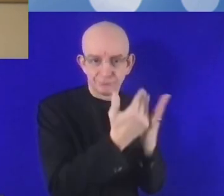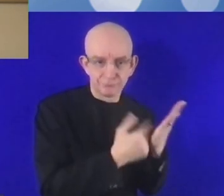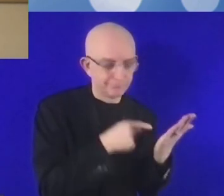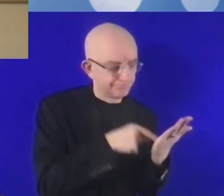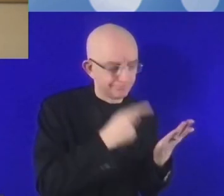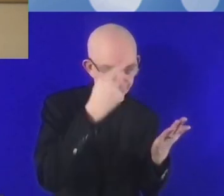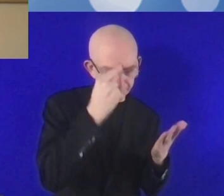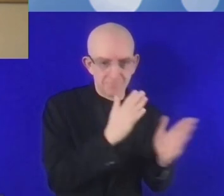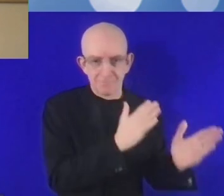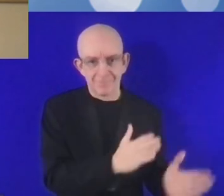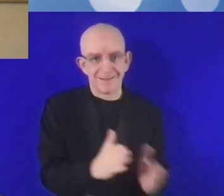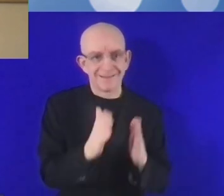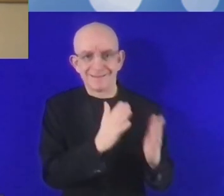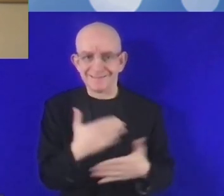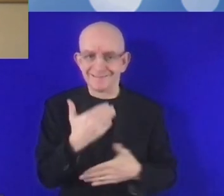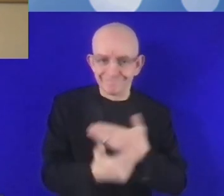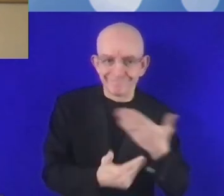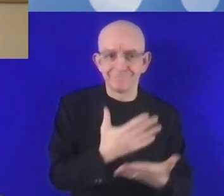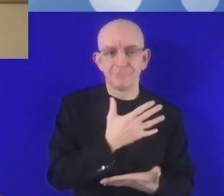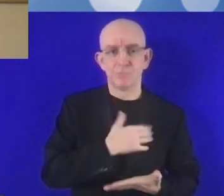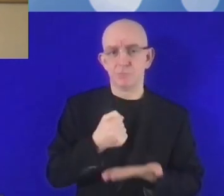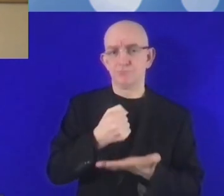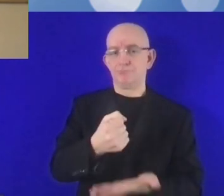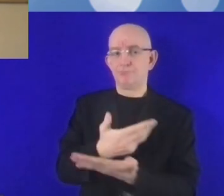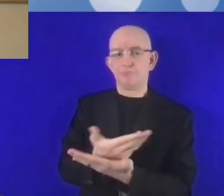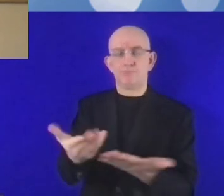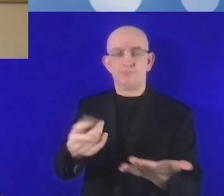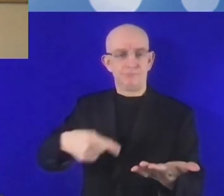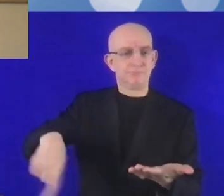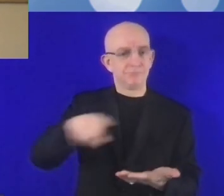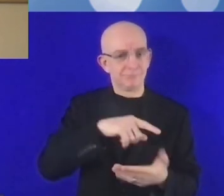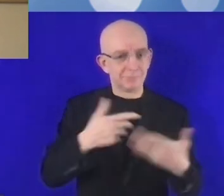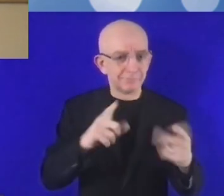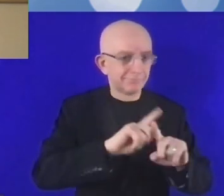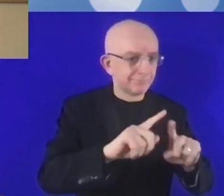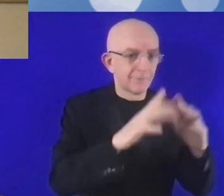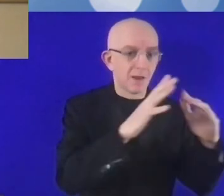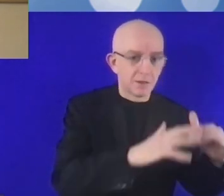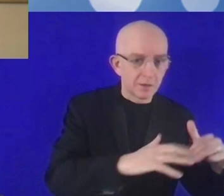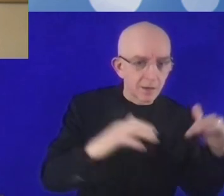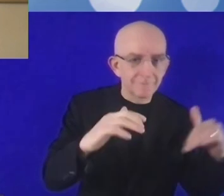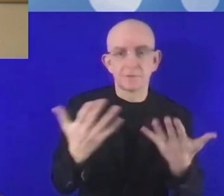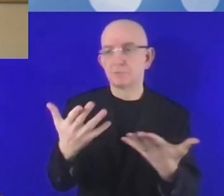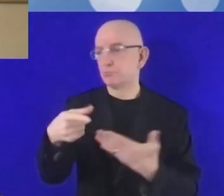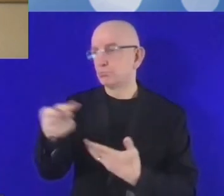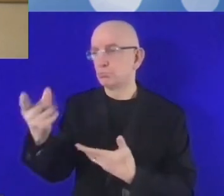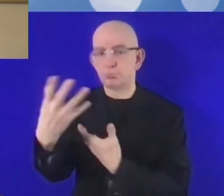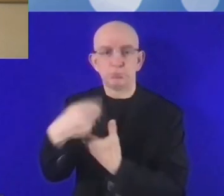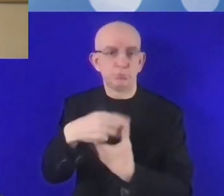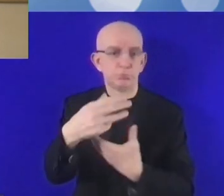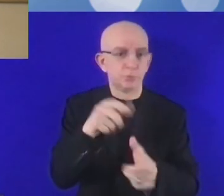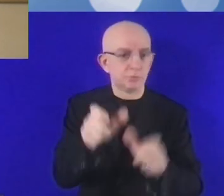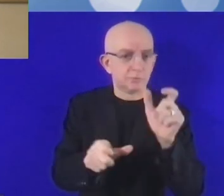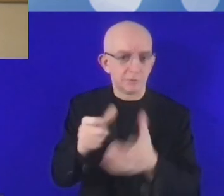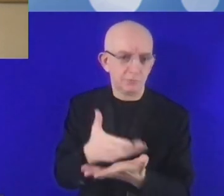人权，这是非常重要的一个事物，需要我私人企